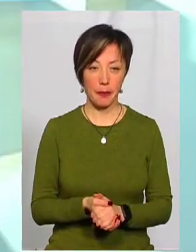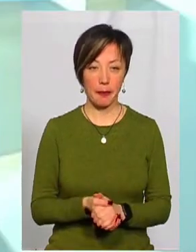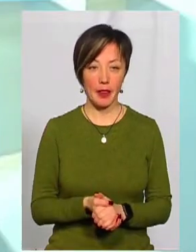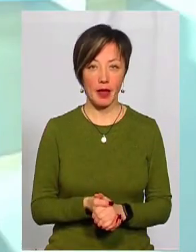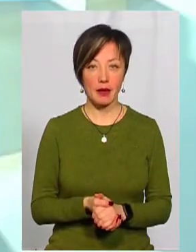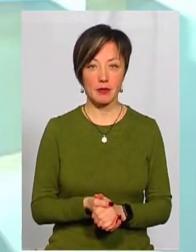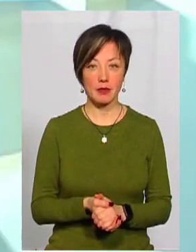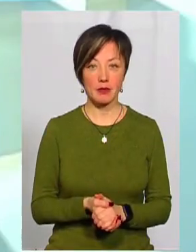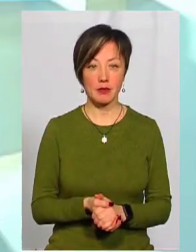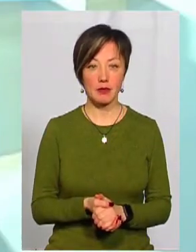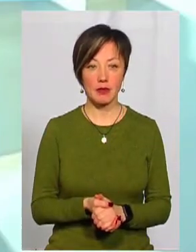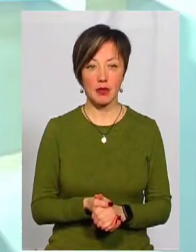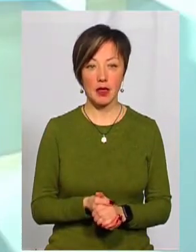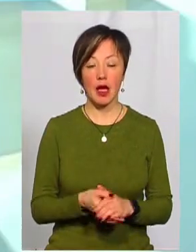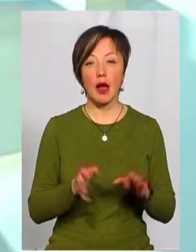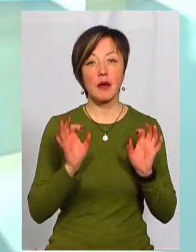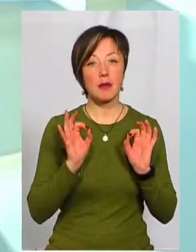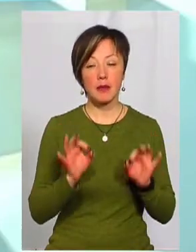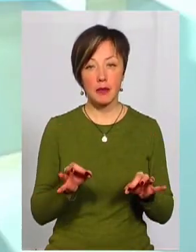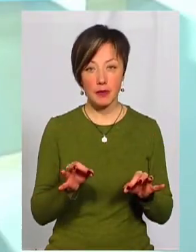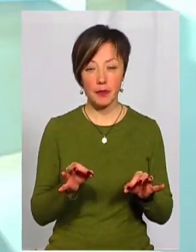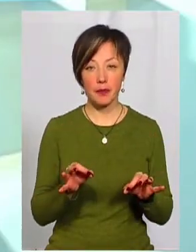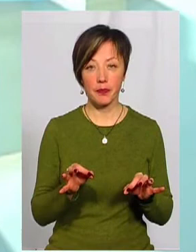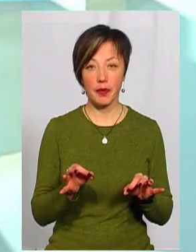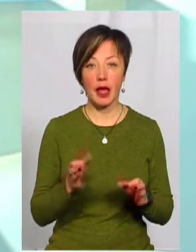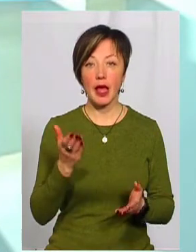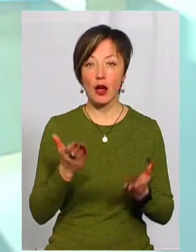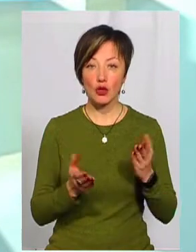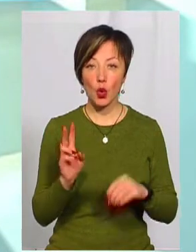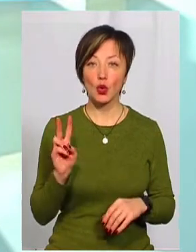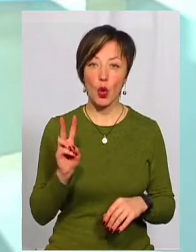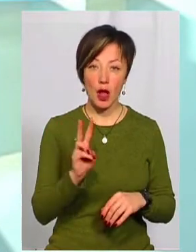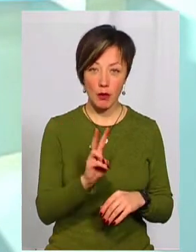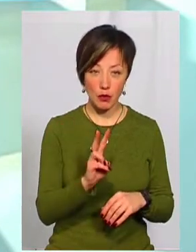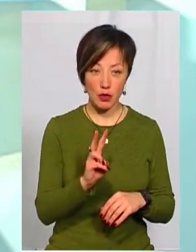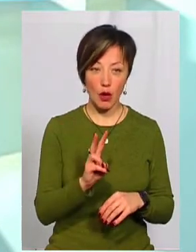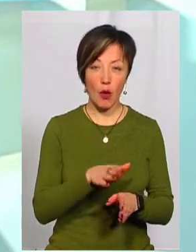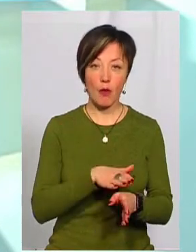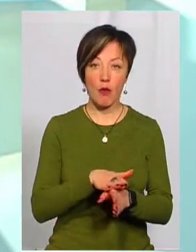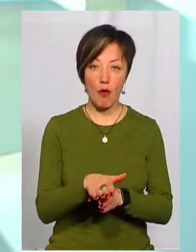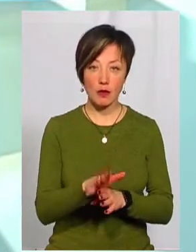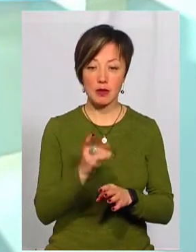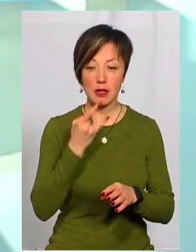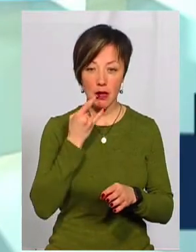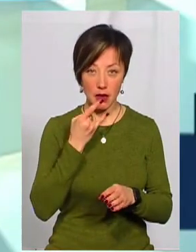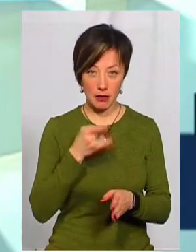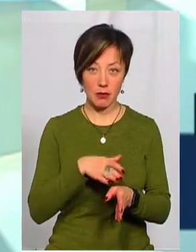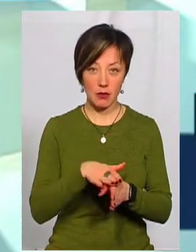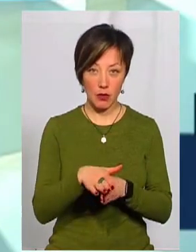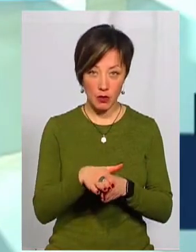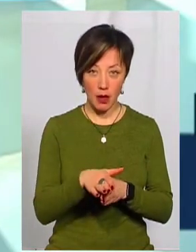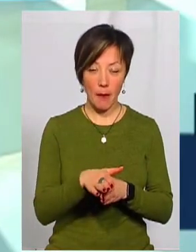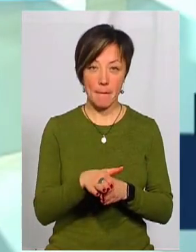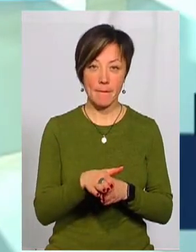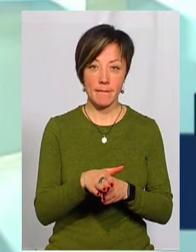знаєте, до того, чи можуть зніматися вони з маршруту? Безперечно, безперечно. Якщо тролейбус повністю буде заряджений на